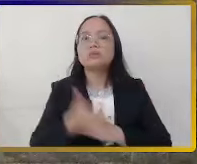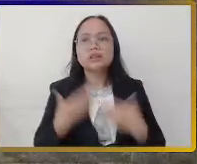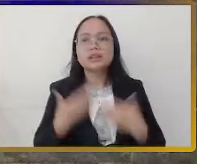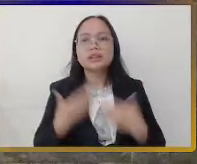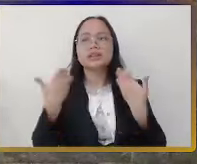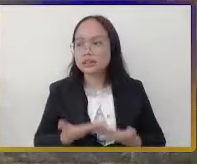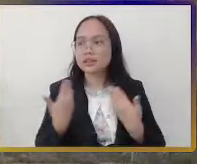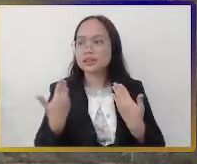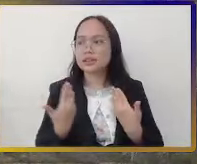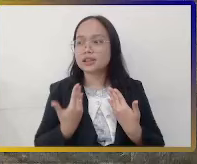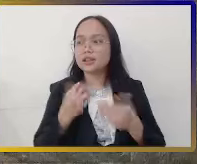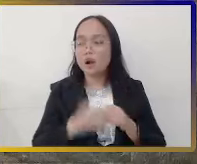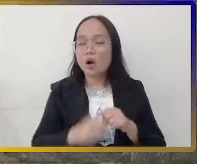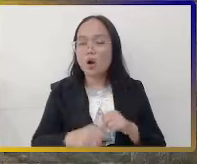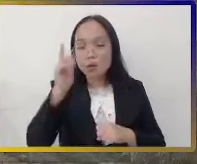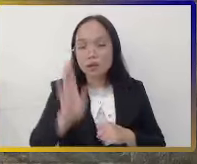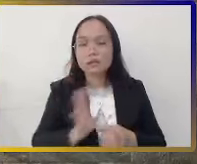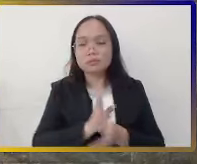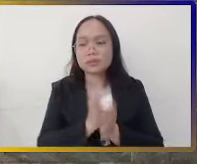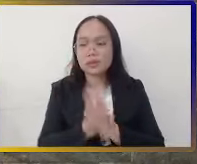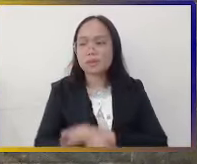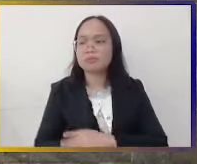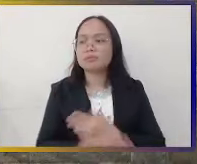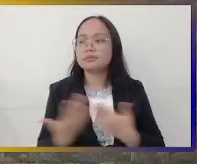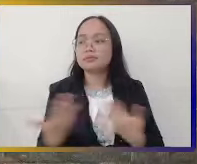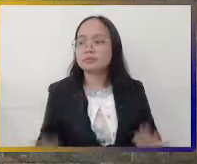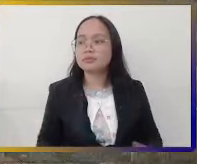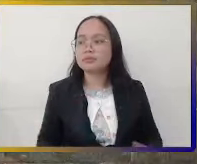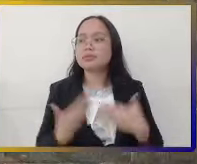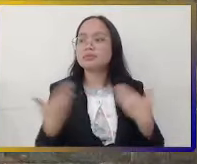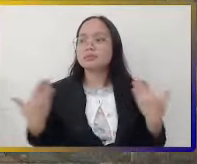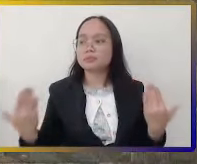Para matuwa ang manlilikha.